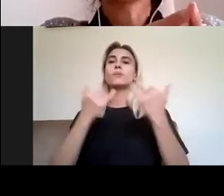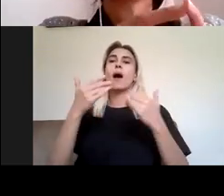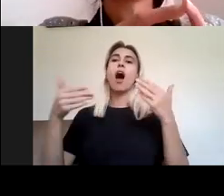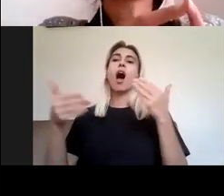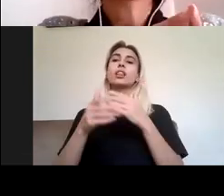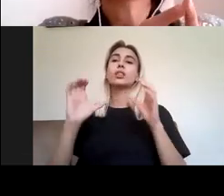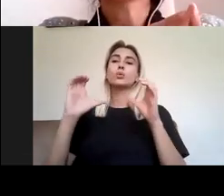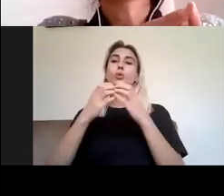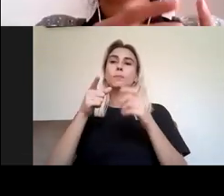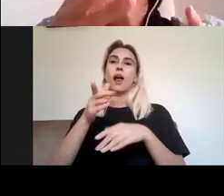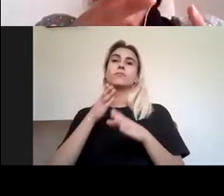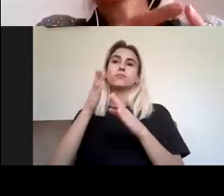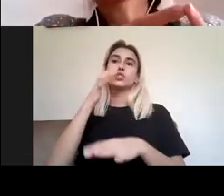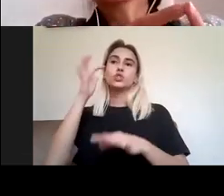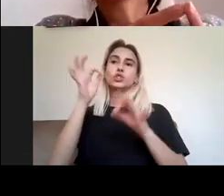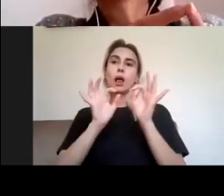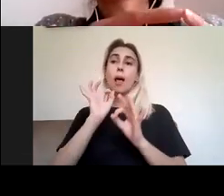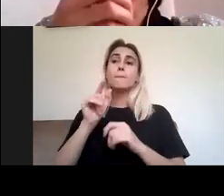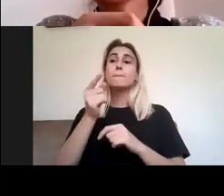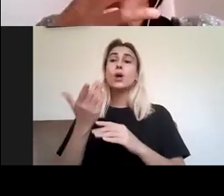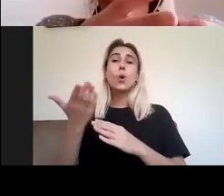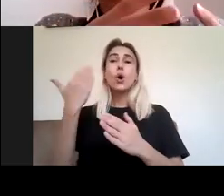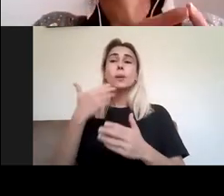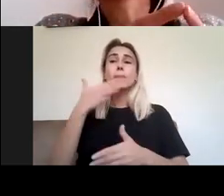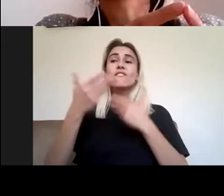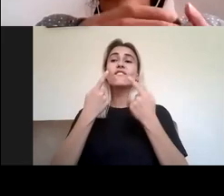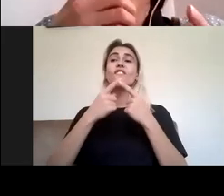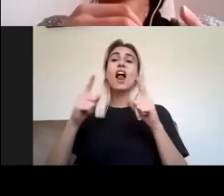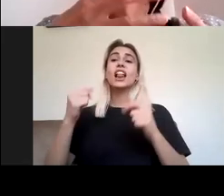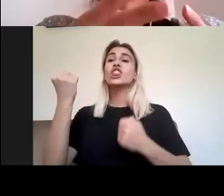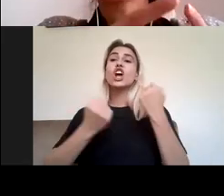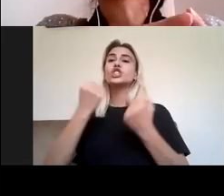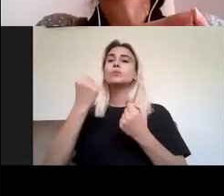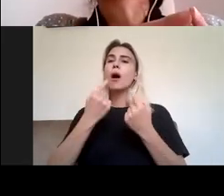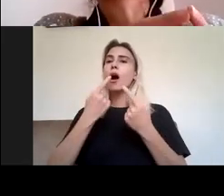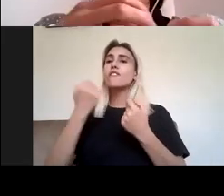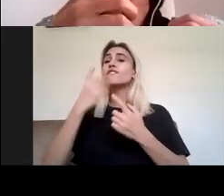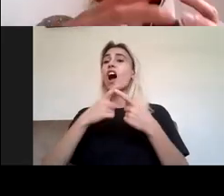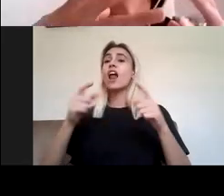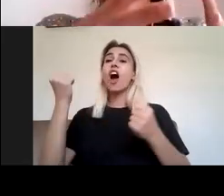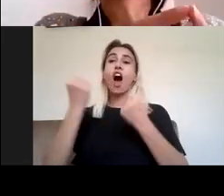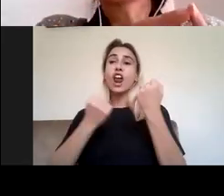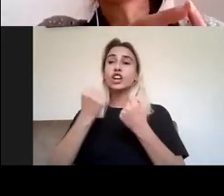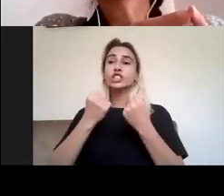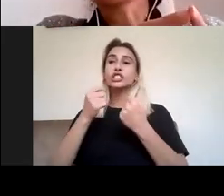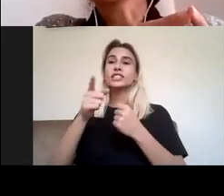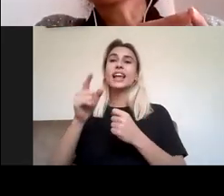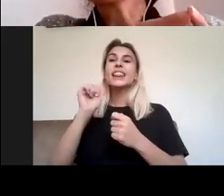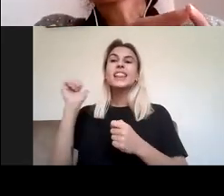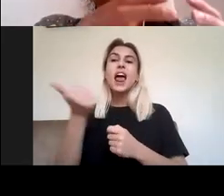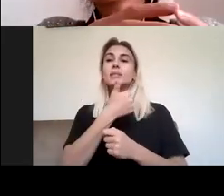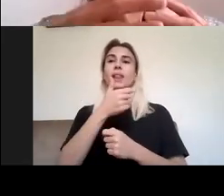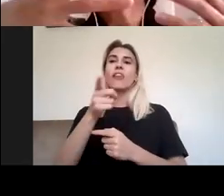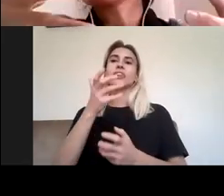yapıldı. Çünkü burada biraz önce de bahsettiğim farklı taşıma modları ve farklı araçların gereksiniminden